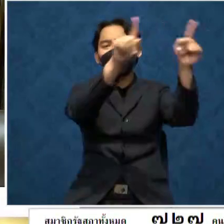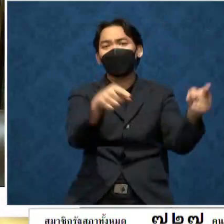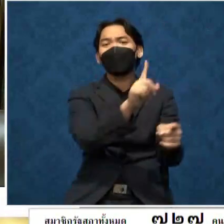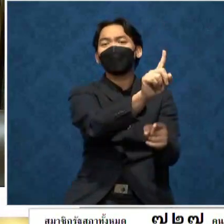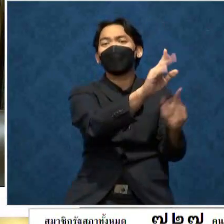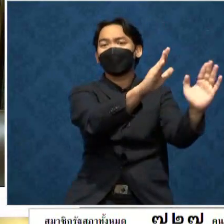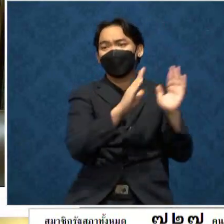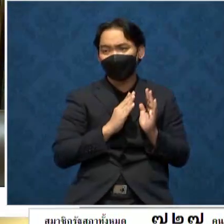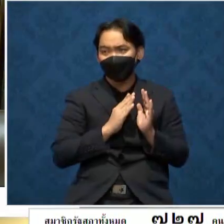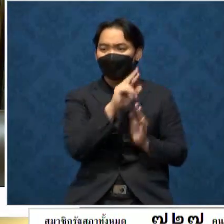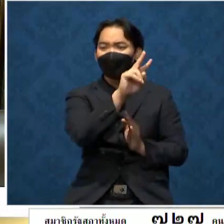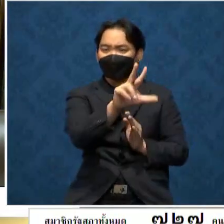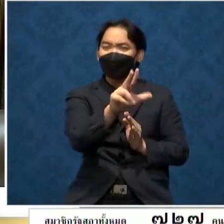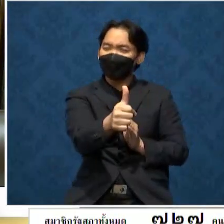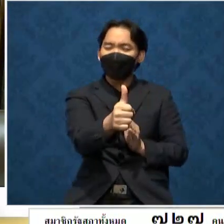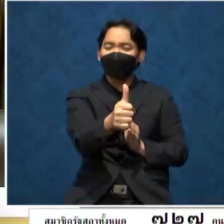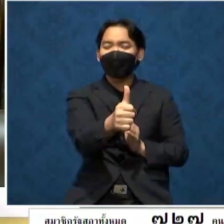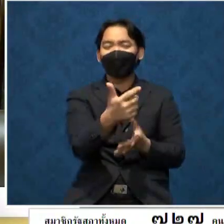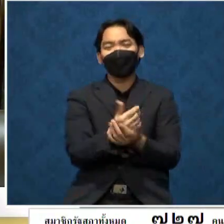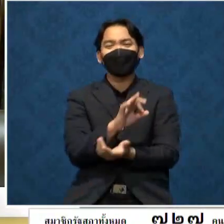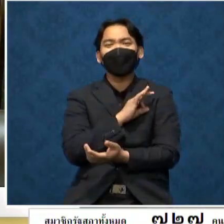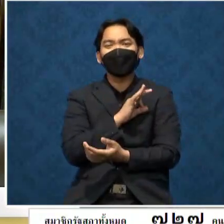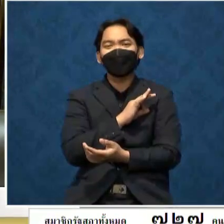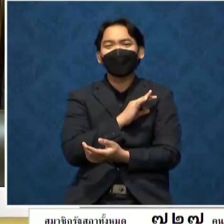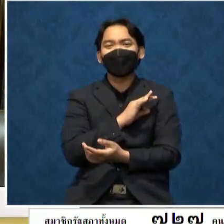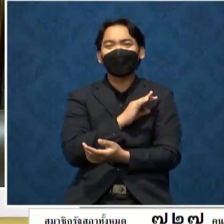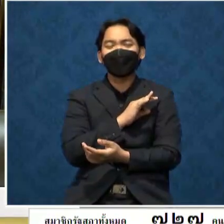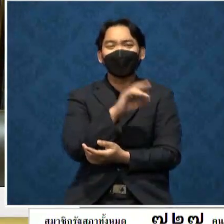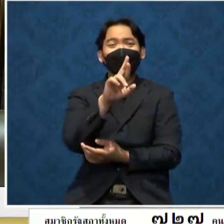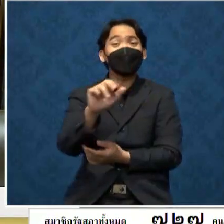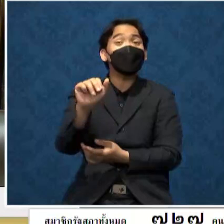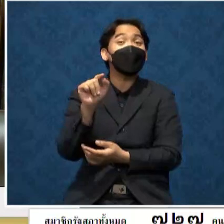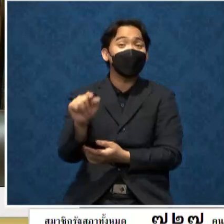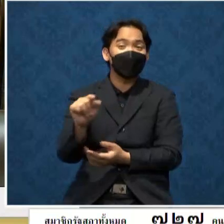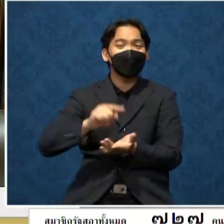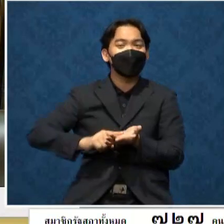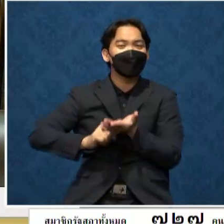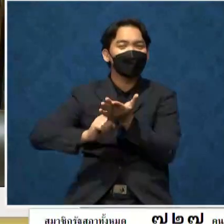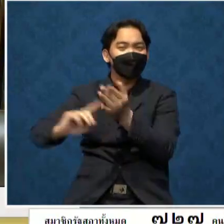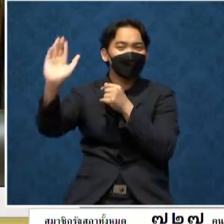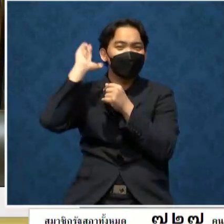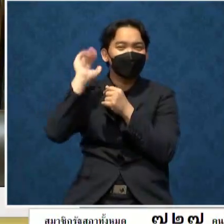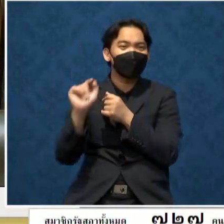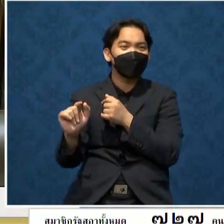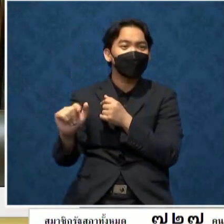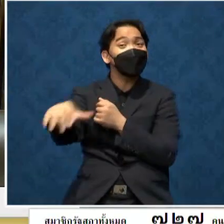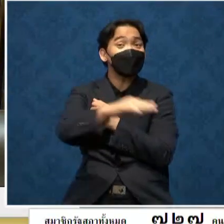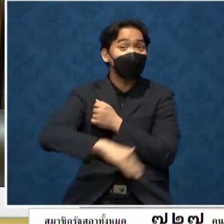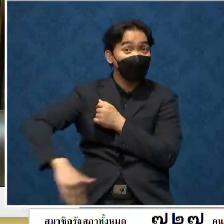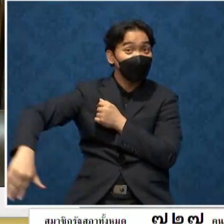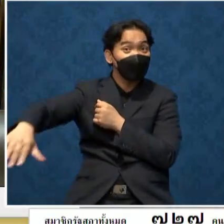3ได้ต่อเมื่อสมาชิกรัฐสภาเสนอญัตติและที่ประชุมรัฐสภาอนุมั